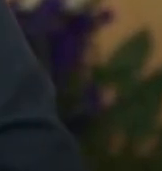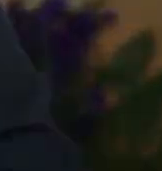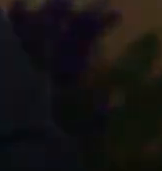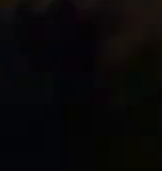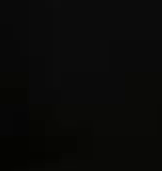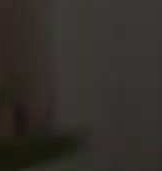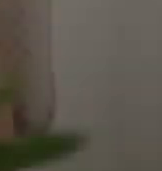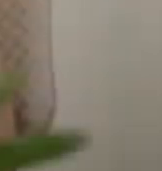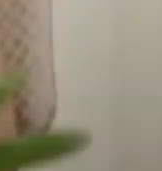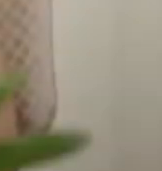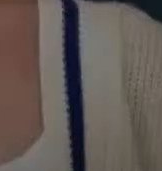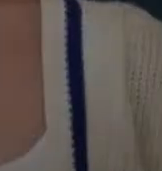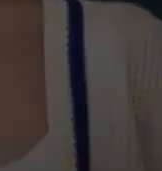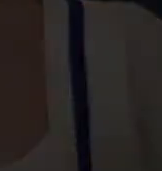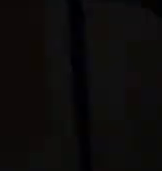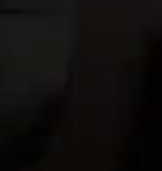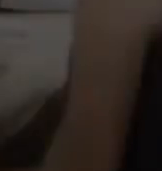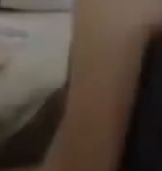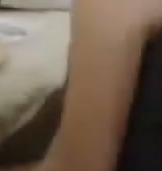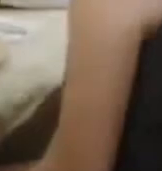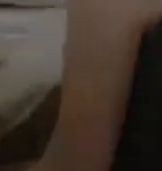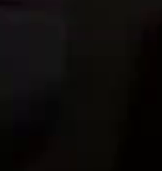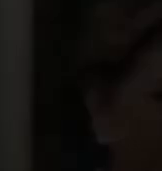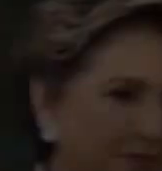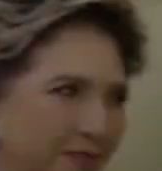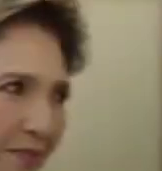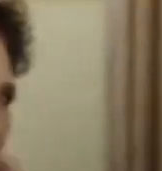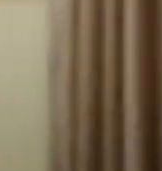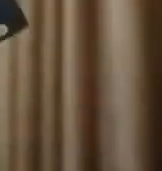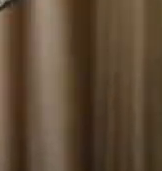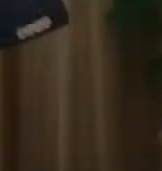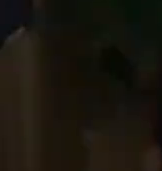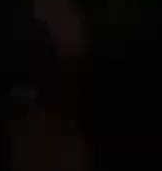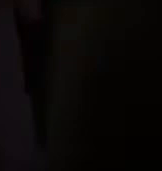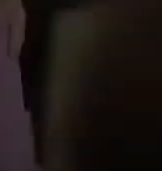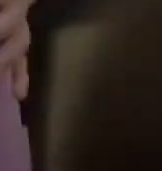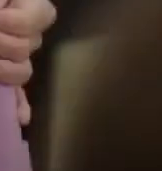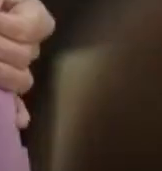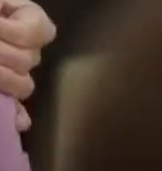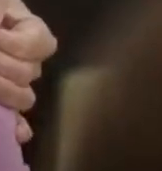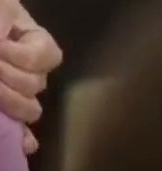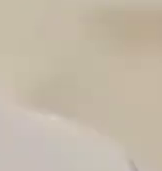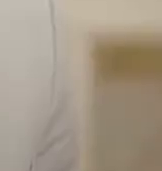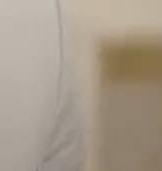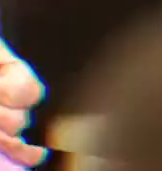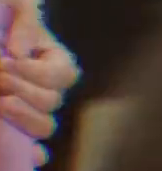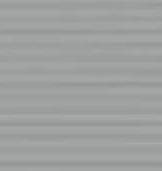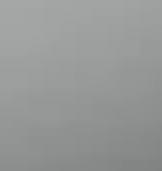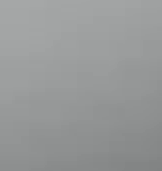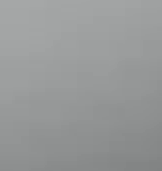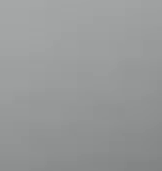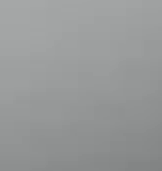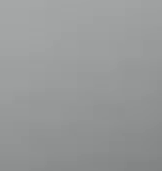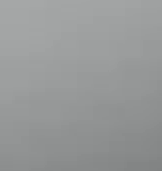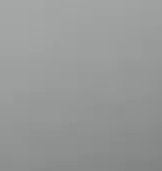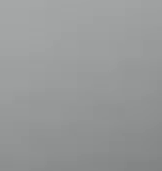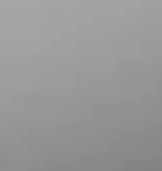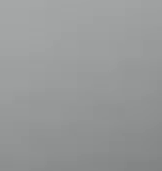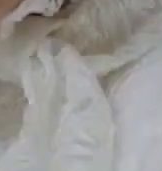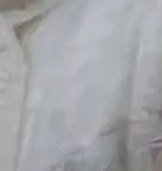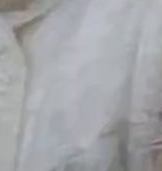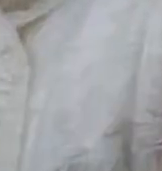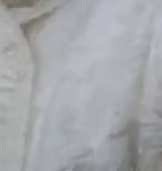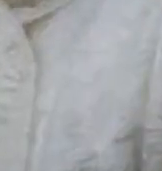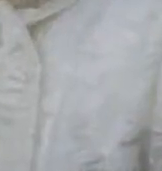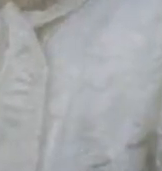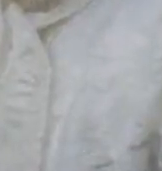ng buhay ko. Nakasama ko yung mga anak ko. My soon-to-be wife, Lillian. And Kendra, alam mo,